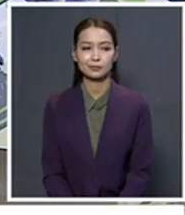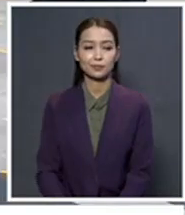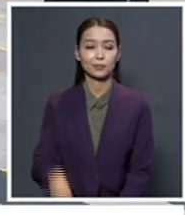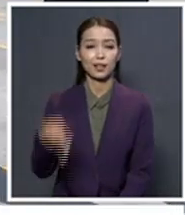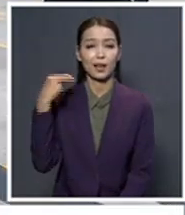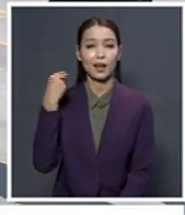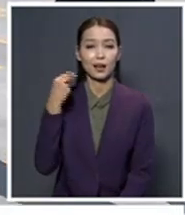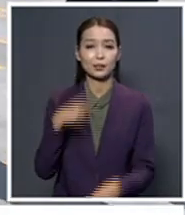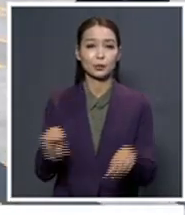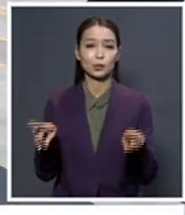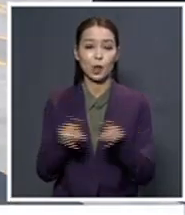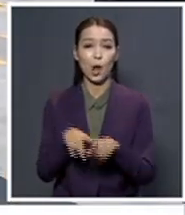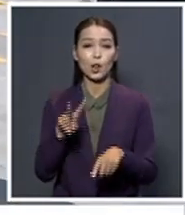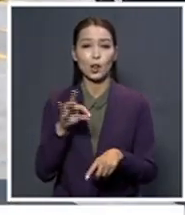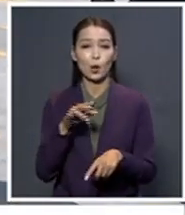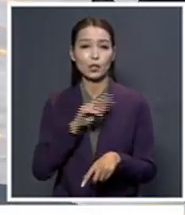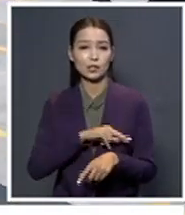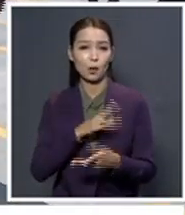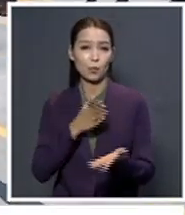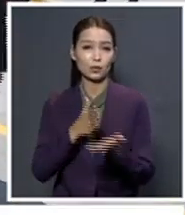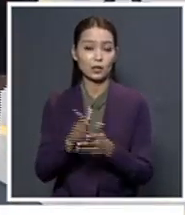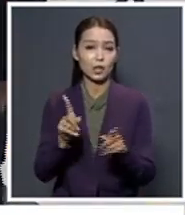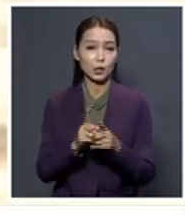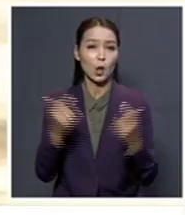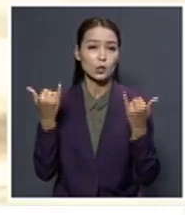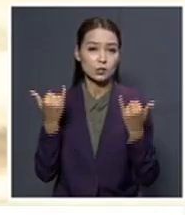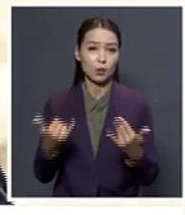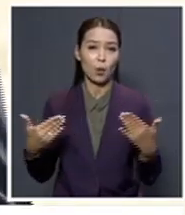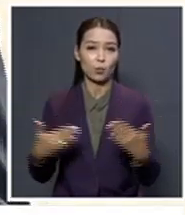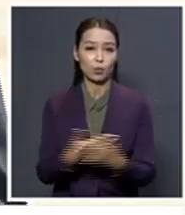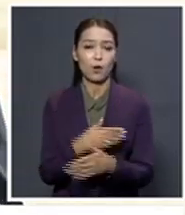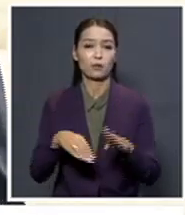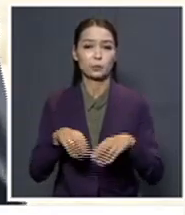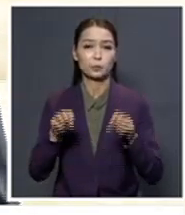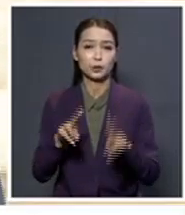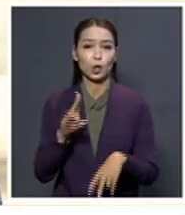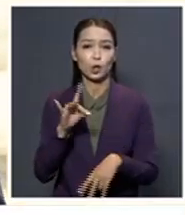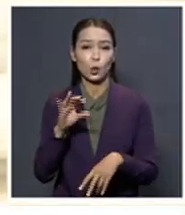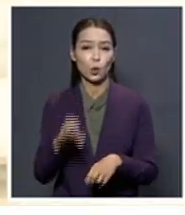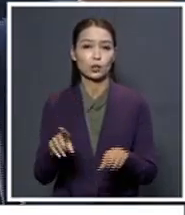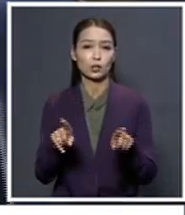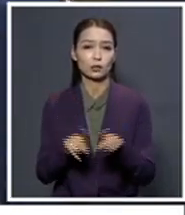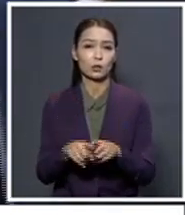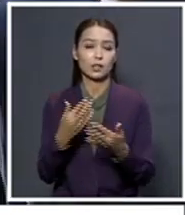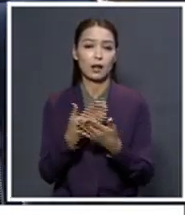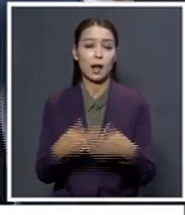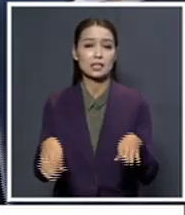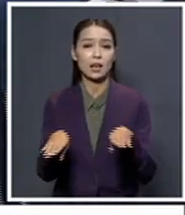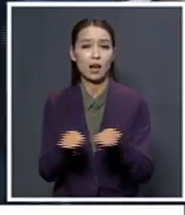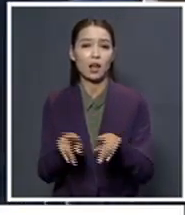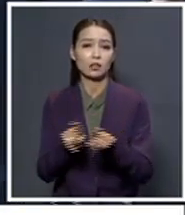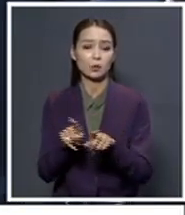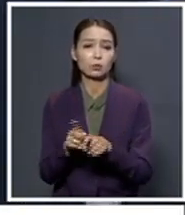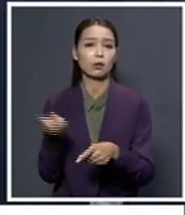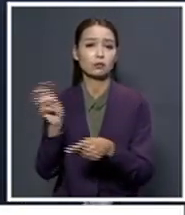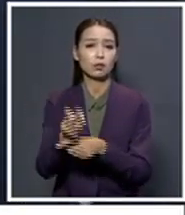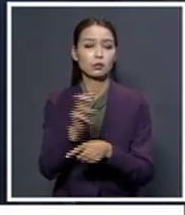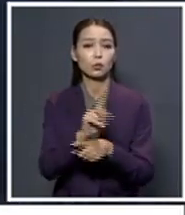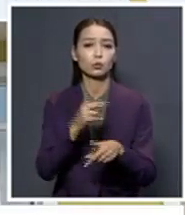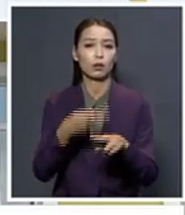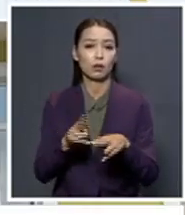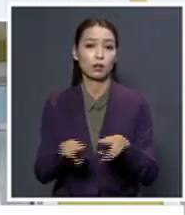Президент сондай-ақ логистика саласындағы заманауи кәсіпорын саналатын Кросс Докты, яғни жабық павильонды да аралап көрді.